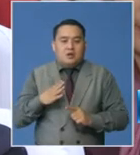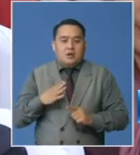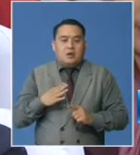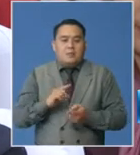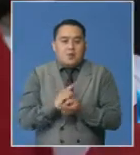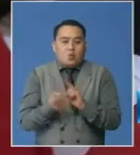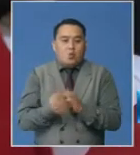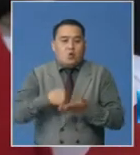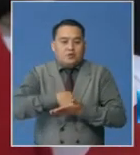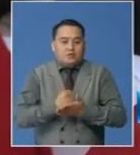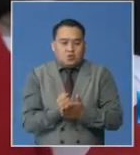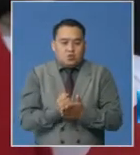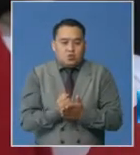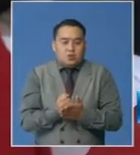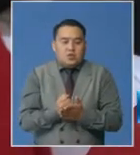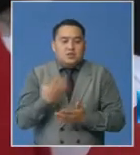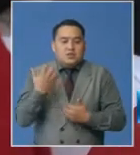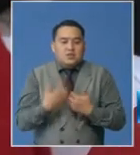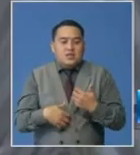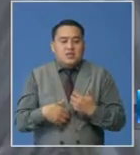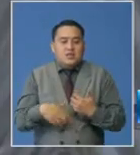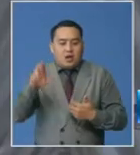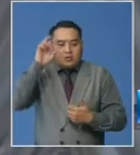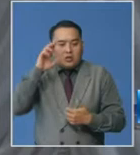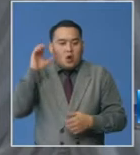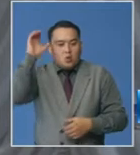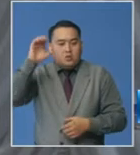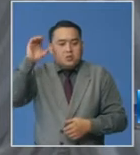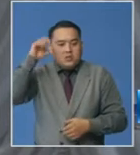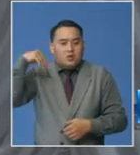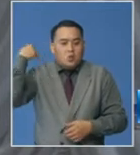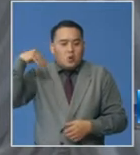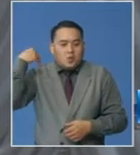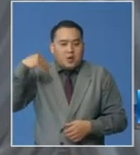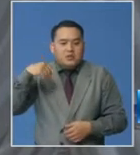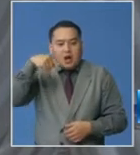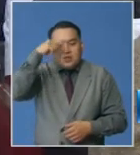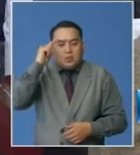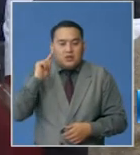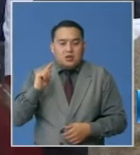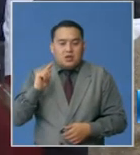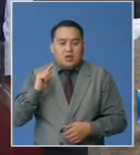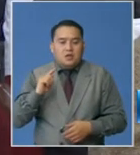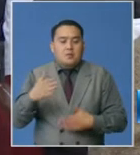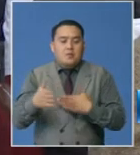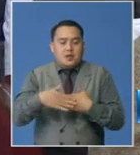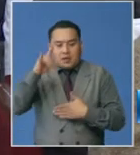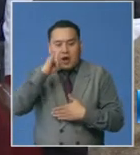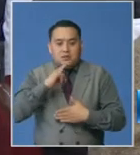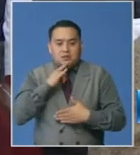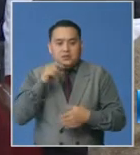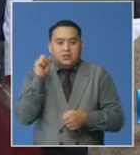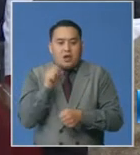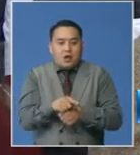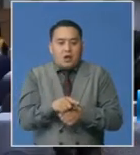менять утвержденную графику. Среди постсоветских стран – это Узбекистан, Туркменистан и Азербайджан. Сейчас перед казахстанцами стоит